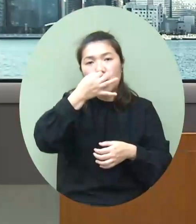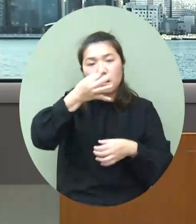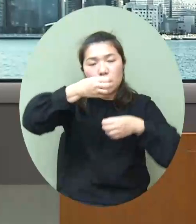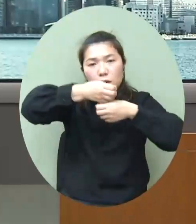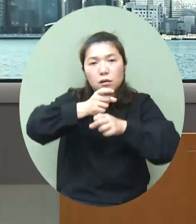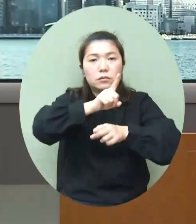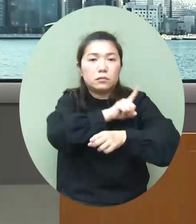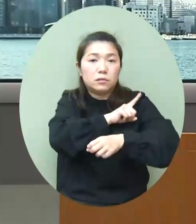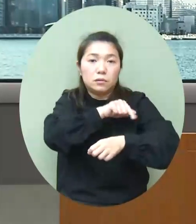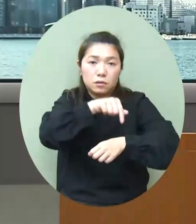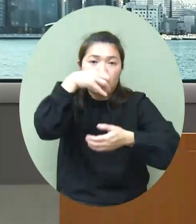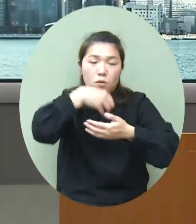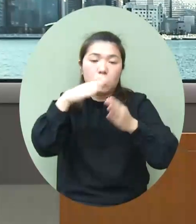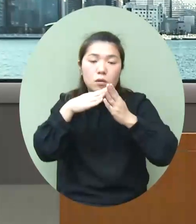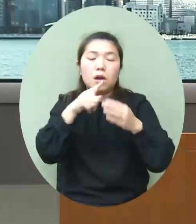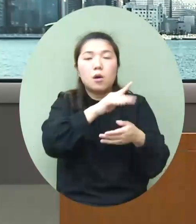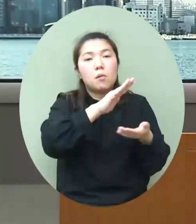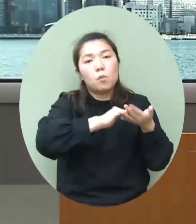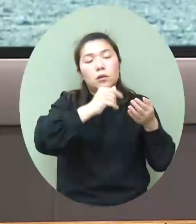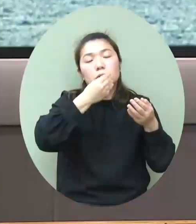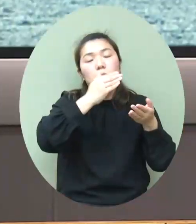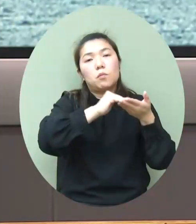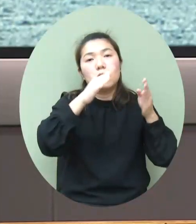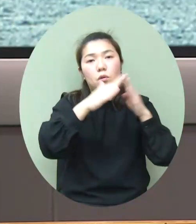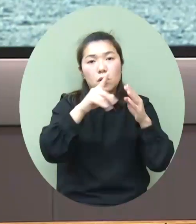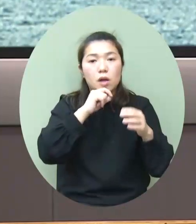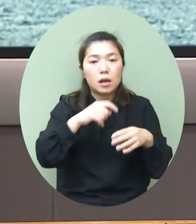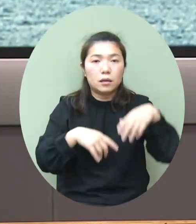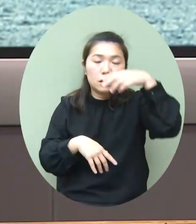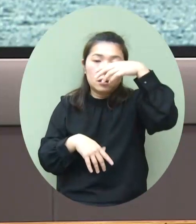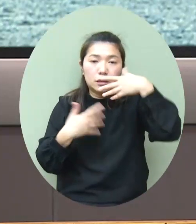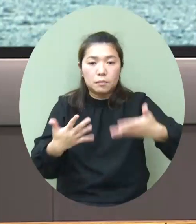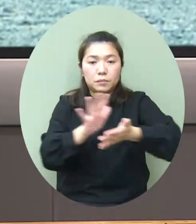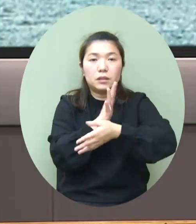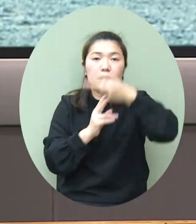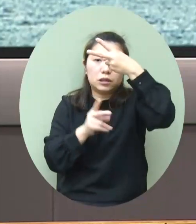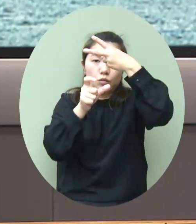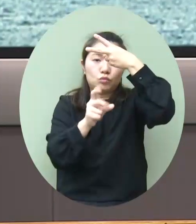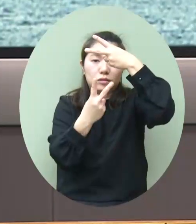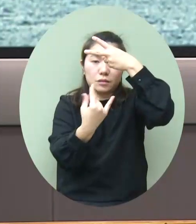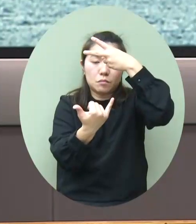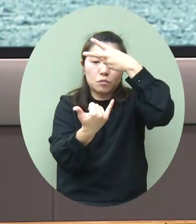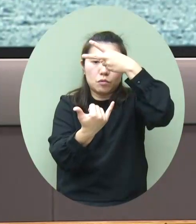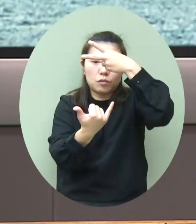使用快速抗原测试方面，食物及卫生局已经宣布，由